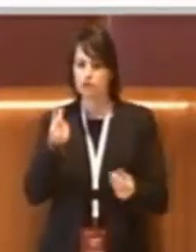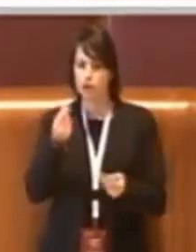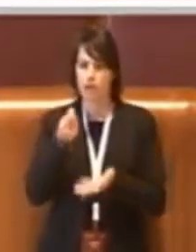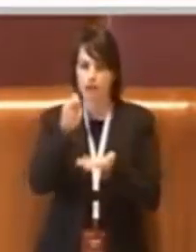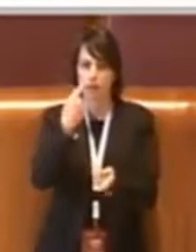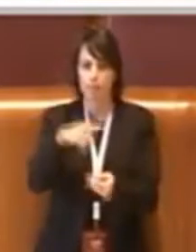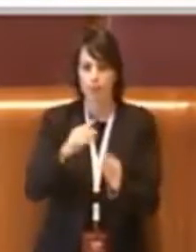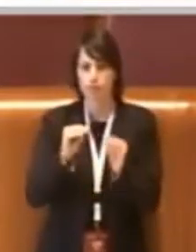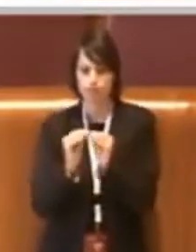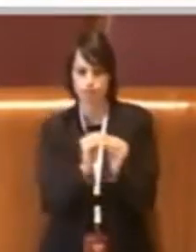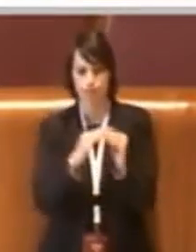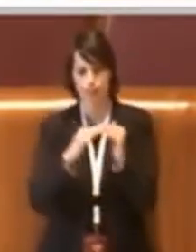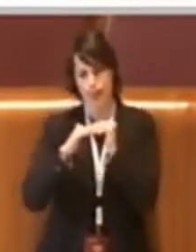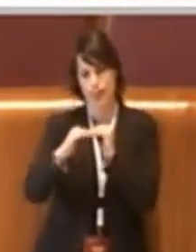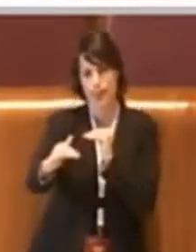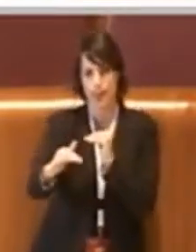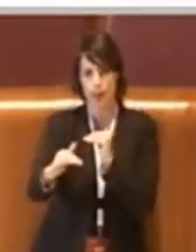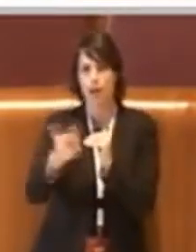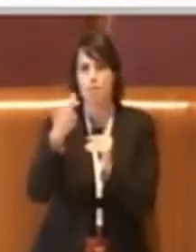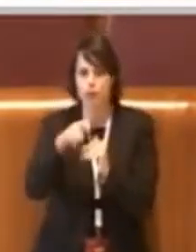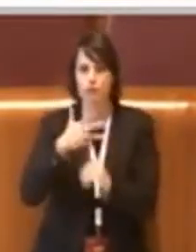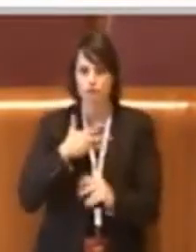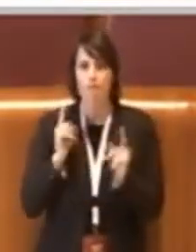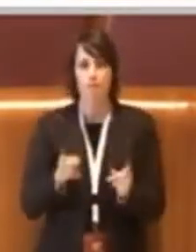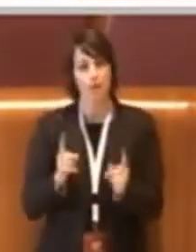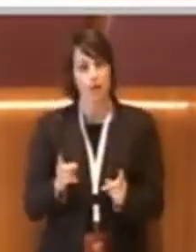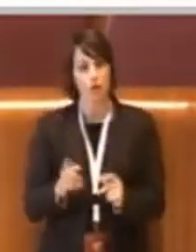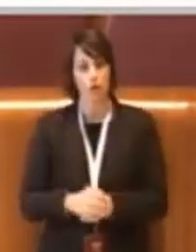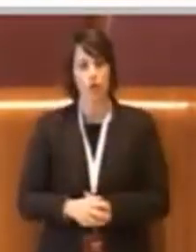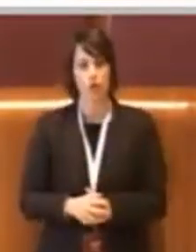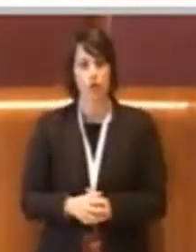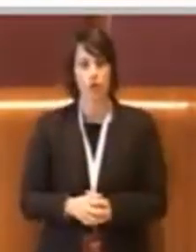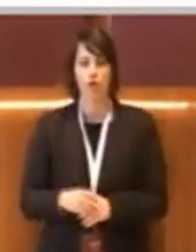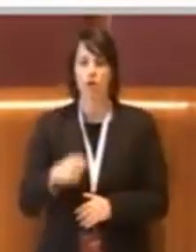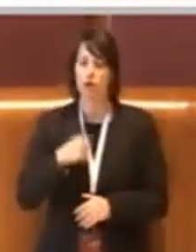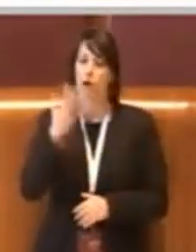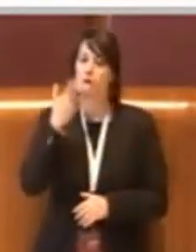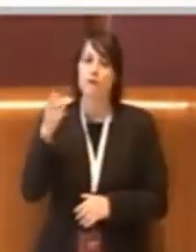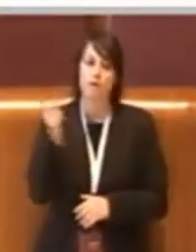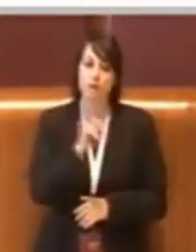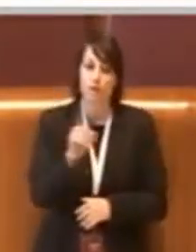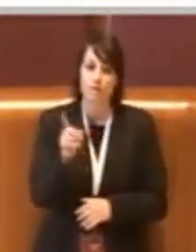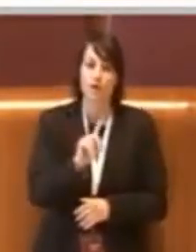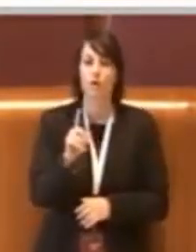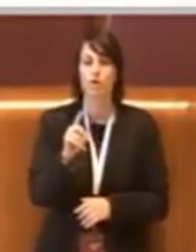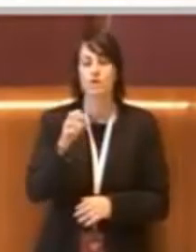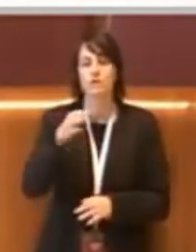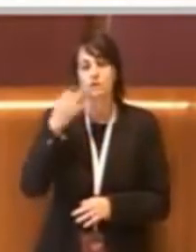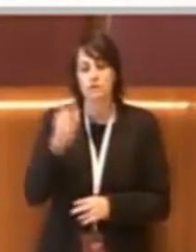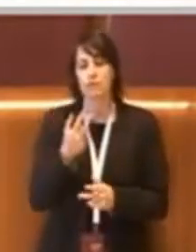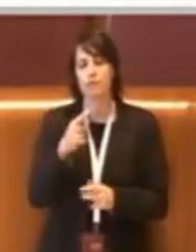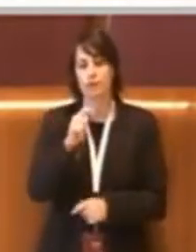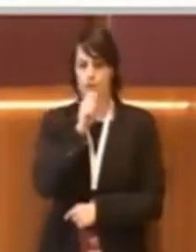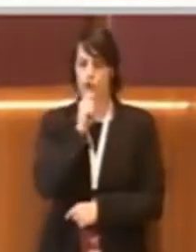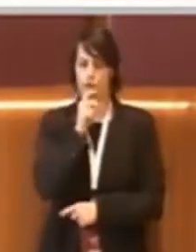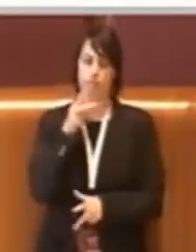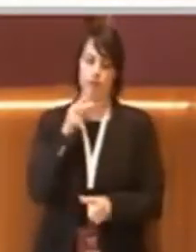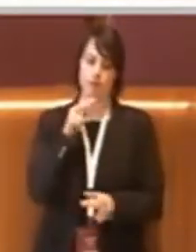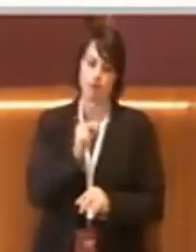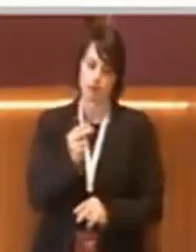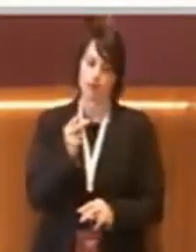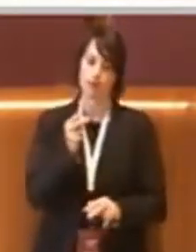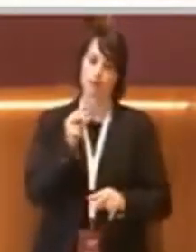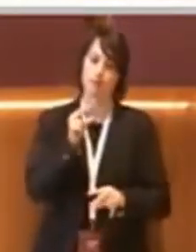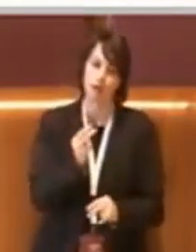pericolosità. Io non vorrei ripetermi sempre a questo microfono sulle cose che sono state fatte,